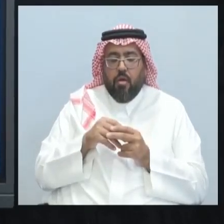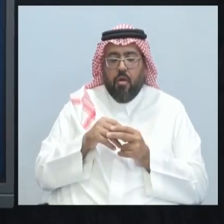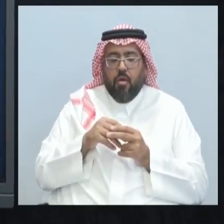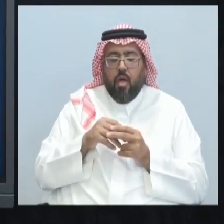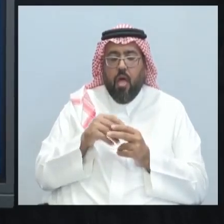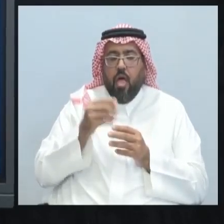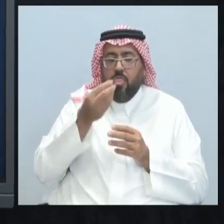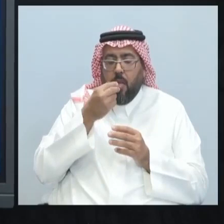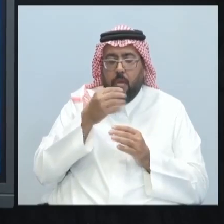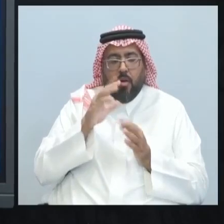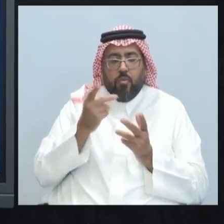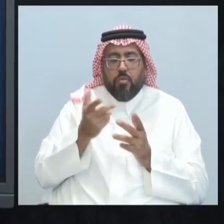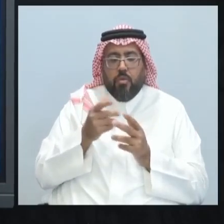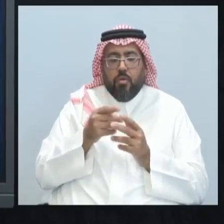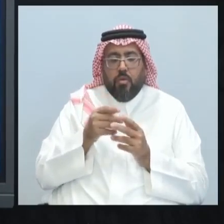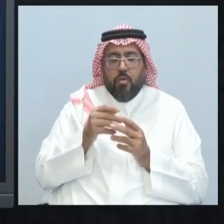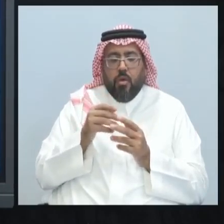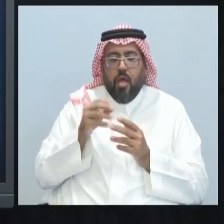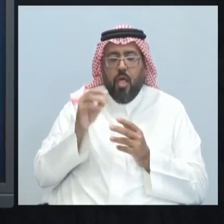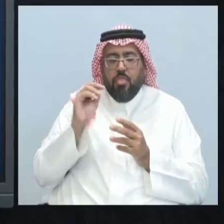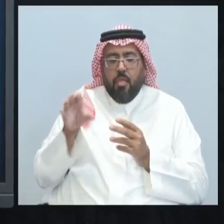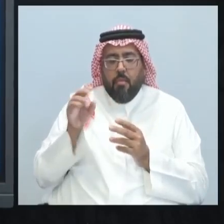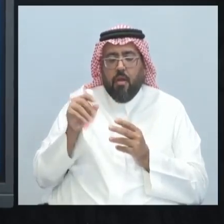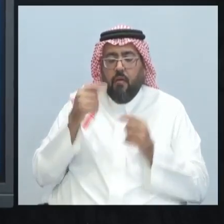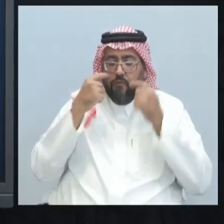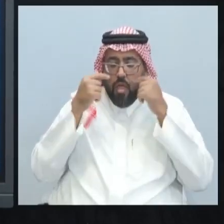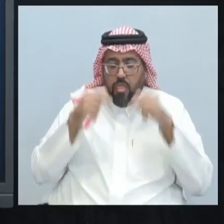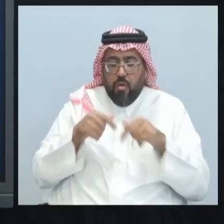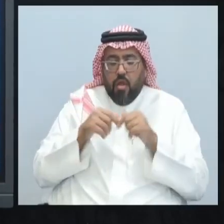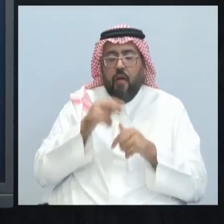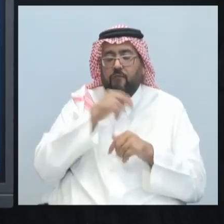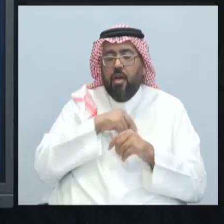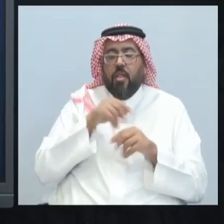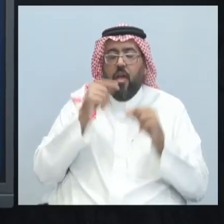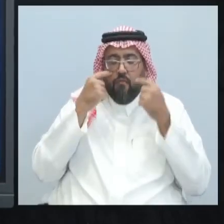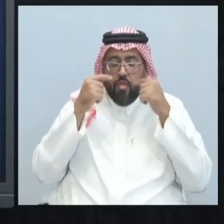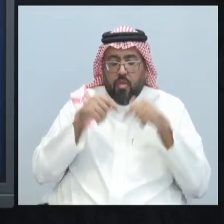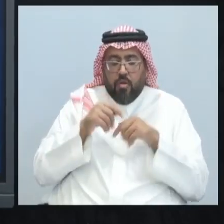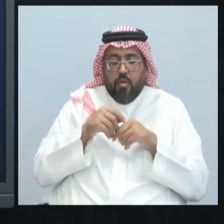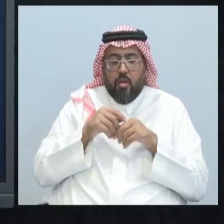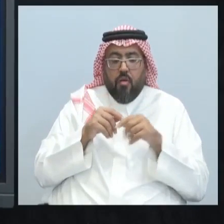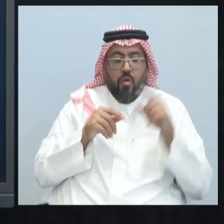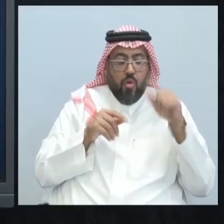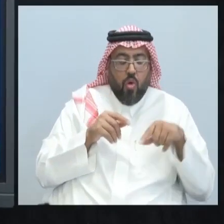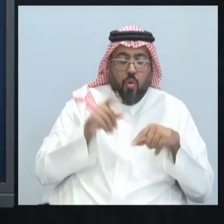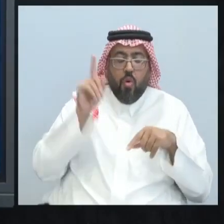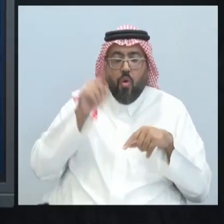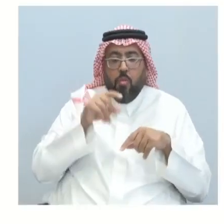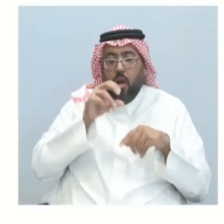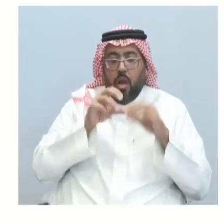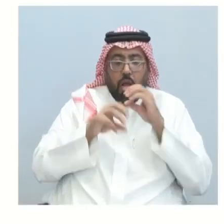هذه الثمرات نريد ان نقسم هذه الثمرات ابنائي في الدنيا وكذلك الثمرات في الاخره